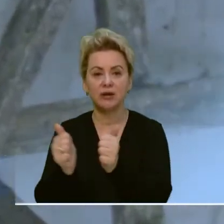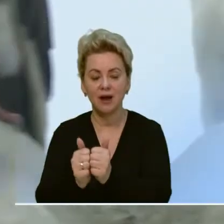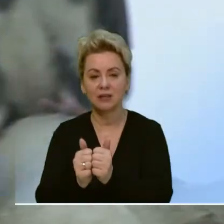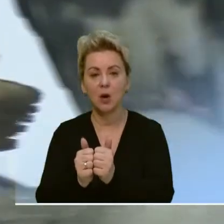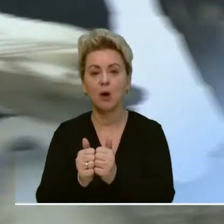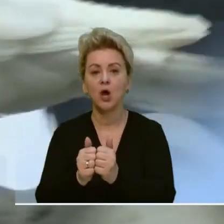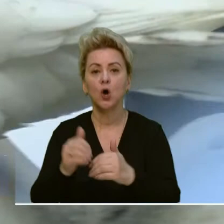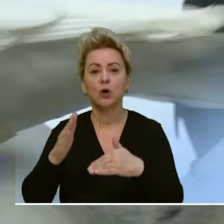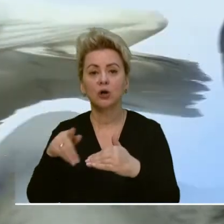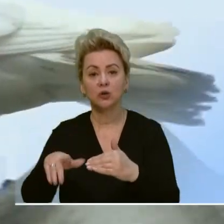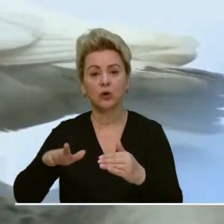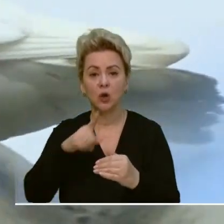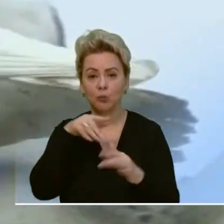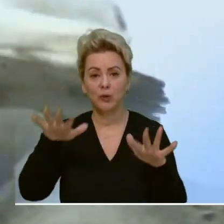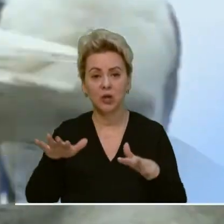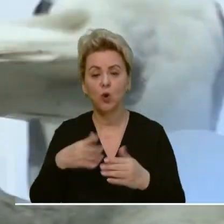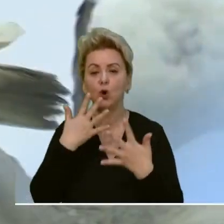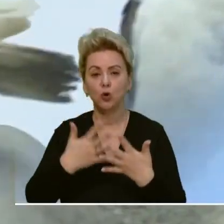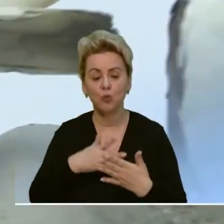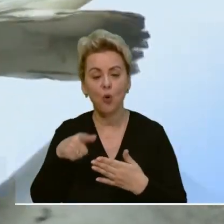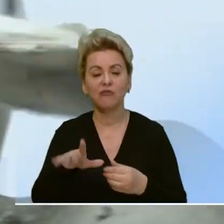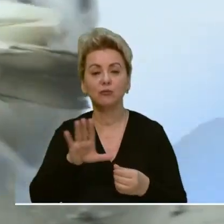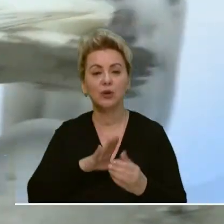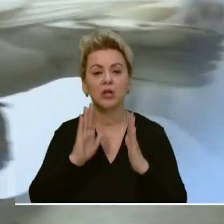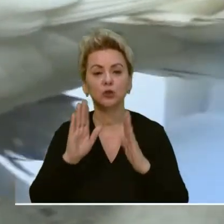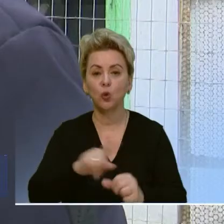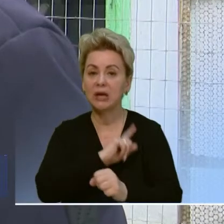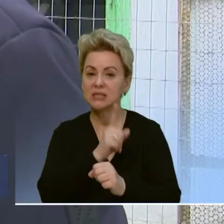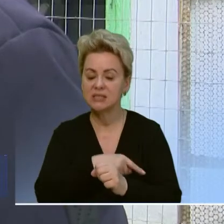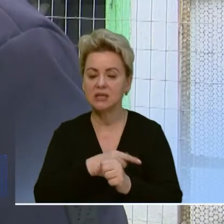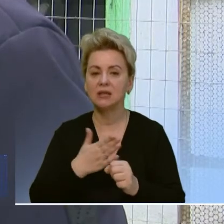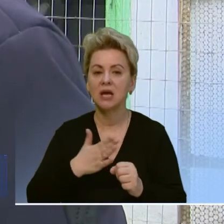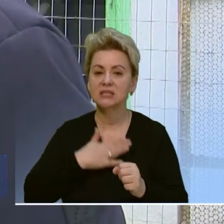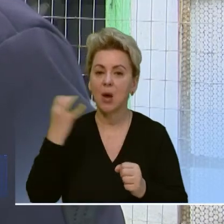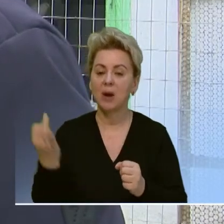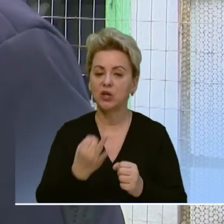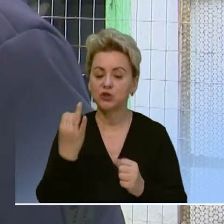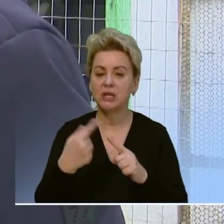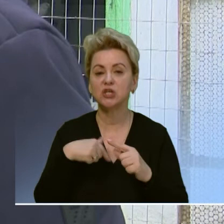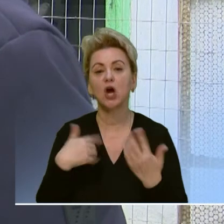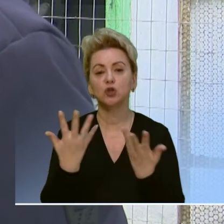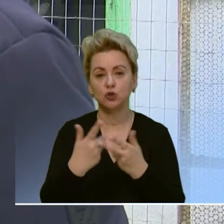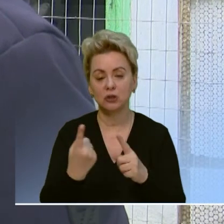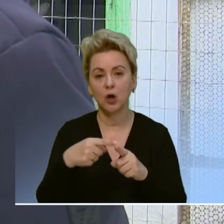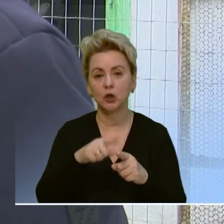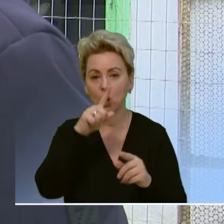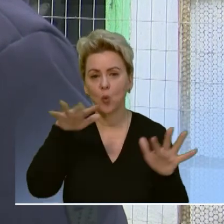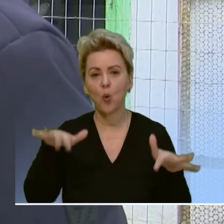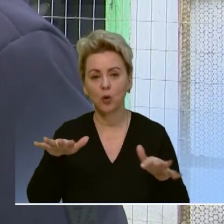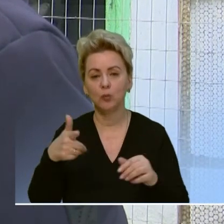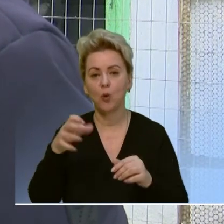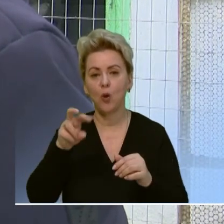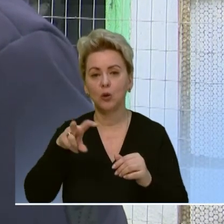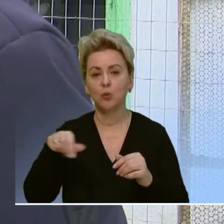а вернее рука к крылу, любовь к пернатым у него стала только сильнее. Самое интересное, это, я считаю, что это голуби, в